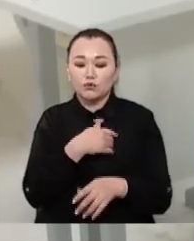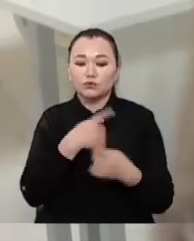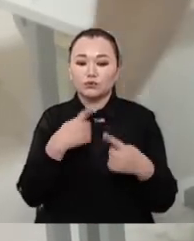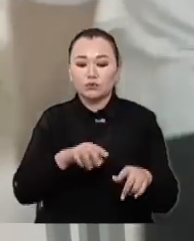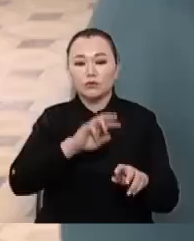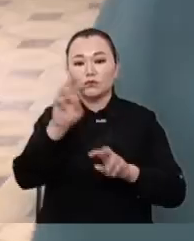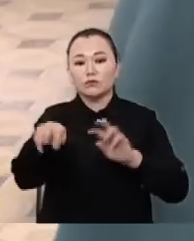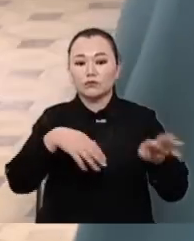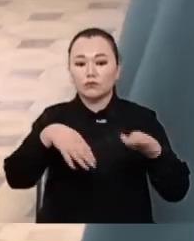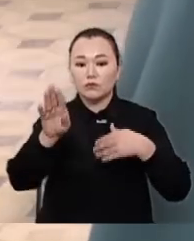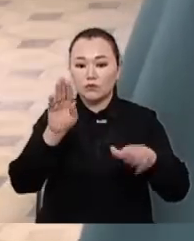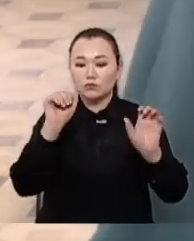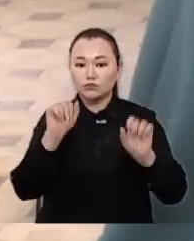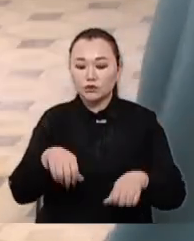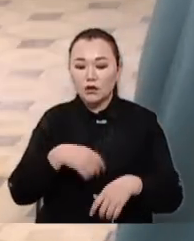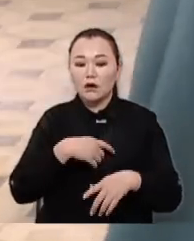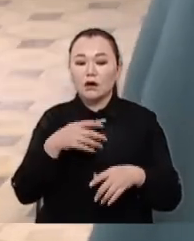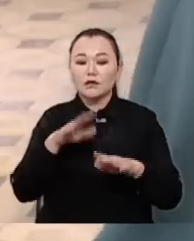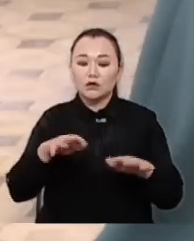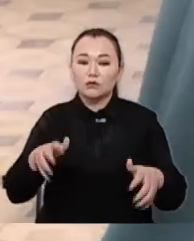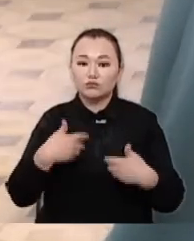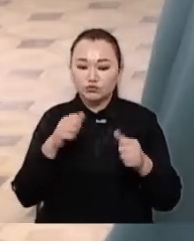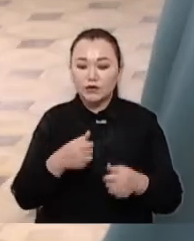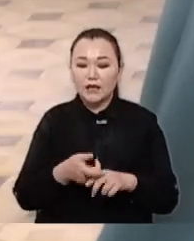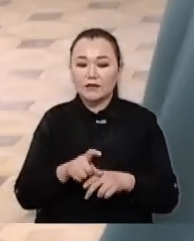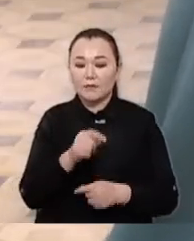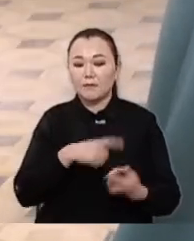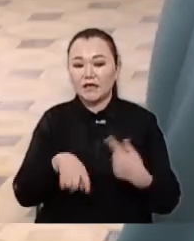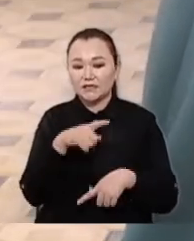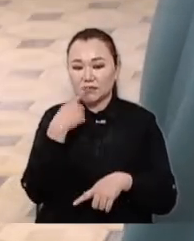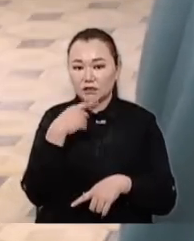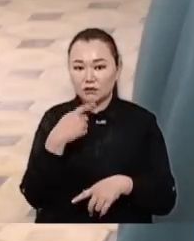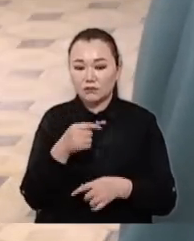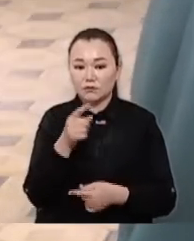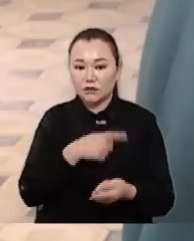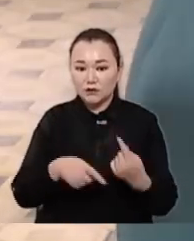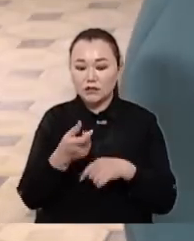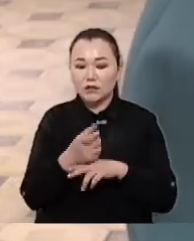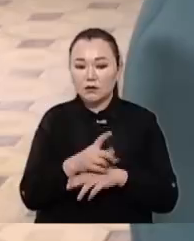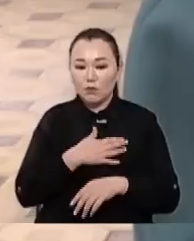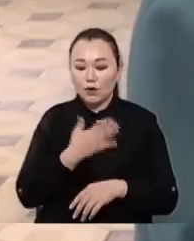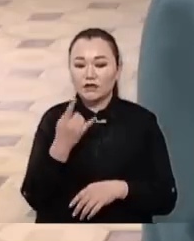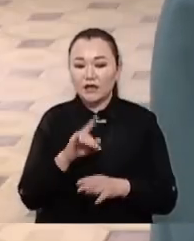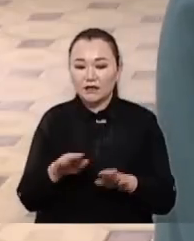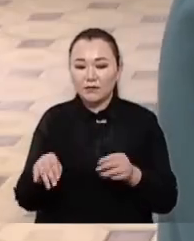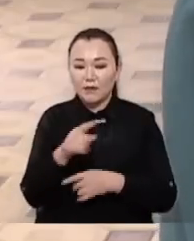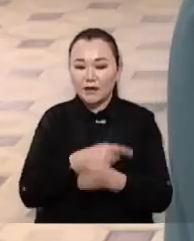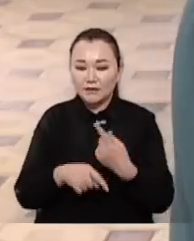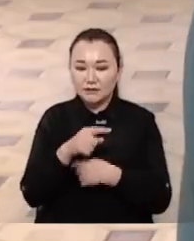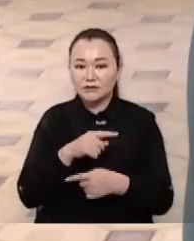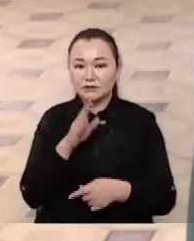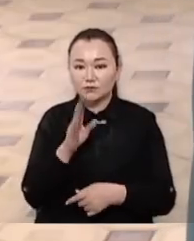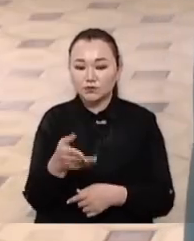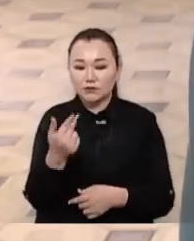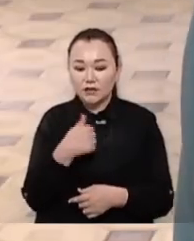ауыстыра беріңдер депті. Балаларыңды әкеттеңдер, әкете беріңдер. Бұл бизнес дейді бізге. Бизнес Sonda bizim balalarımız bizneske aynaldıp